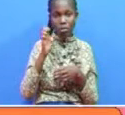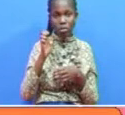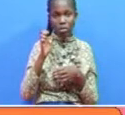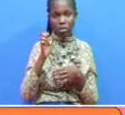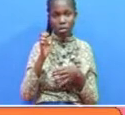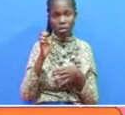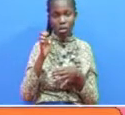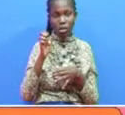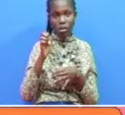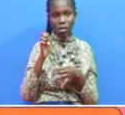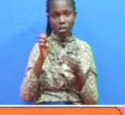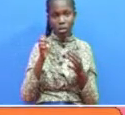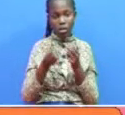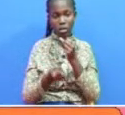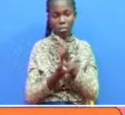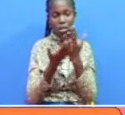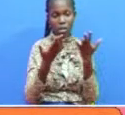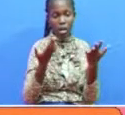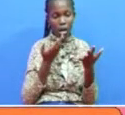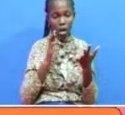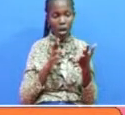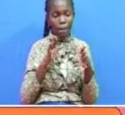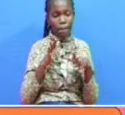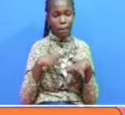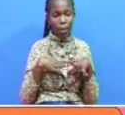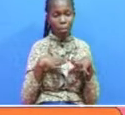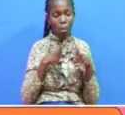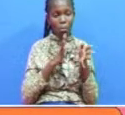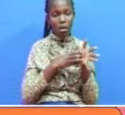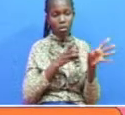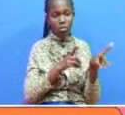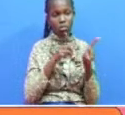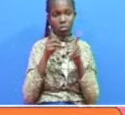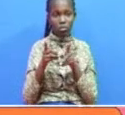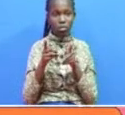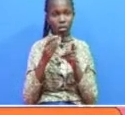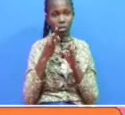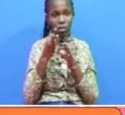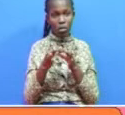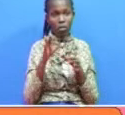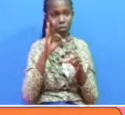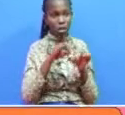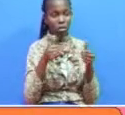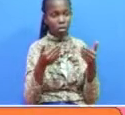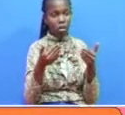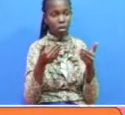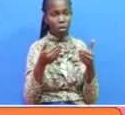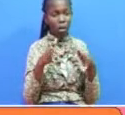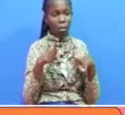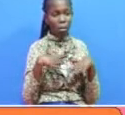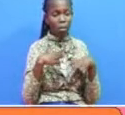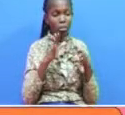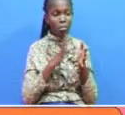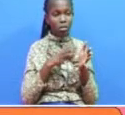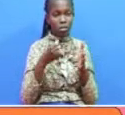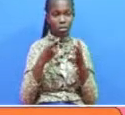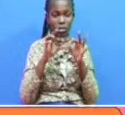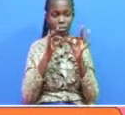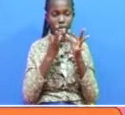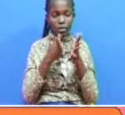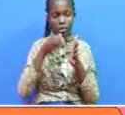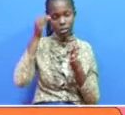Abikiena kutuelesea kati wa mundu alau kuenda kuika mwenendhi wa Masaku Abikiena kunengwa kura ni mwenendhi wa county ya Masaku. Sharo